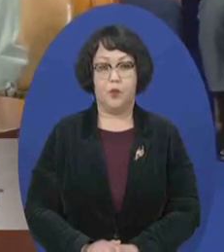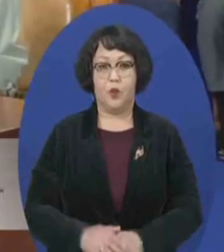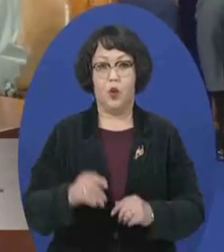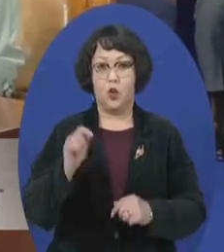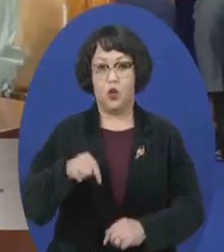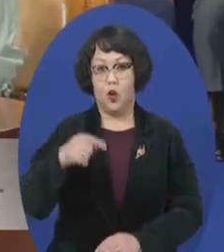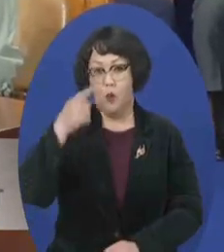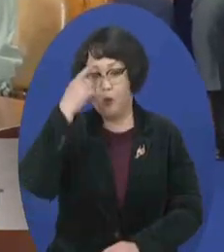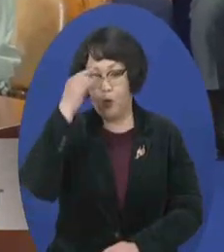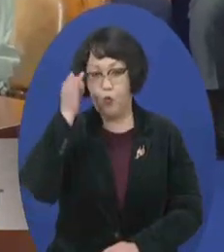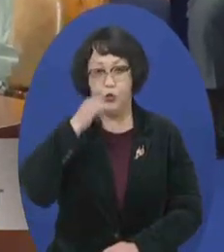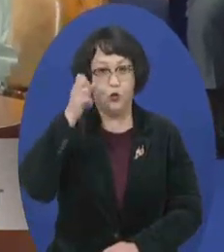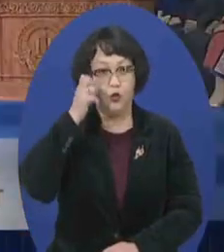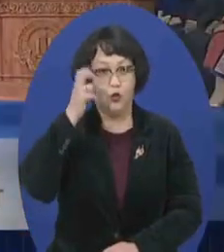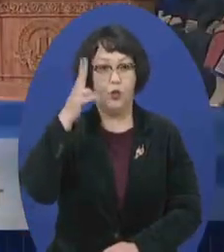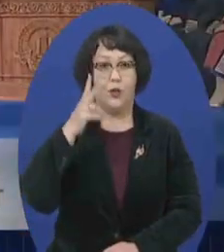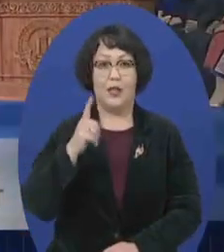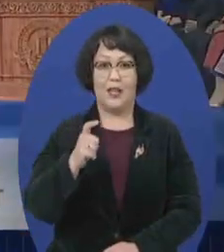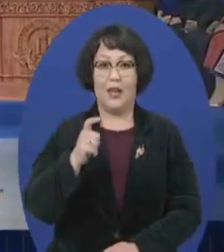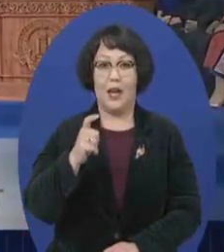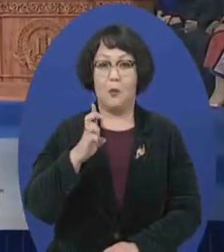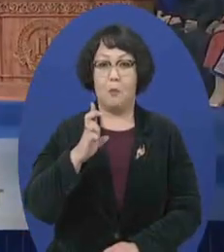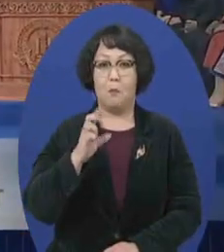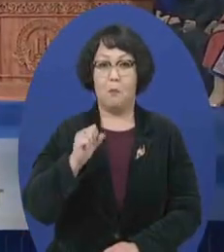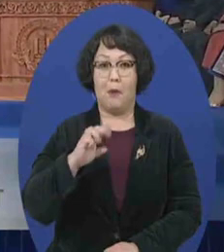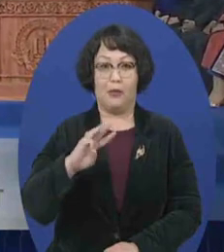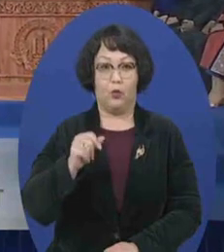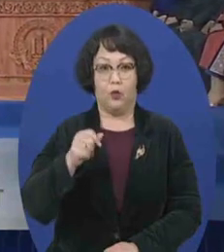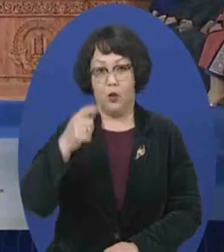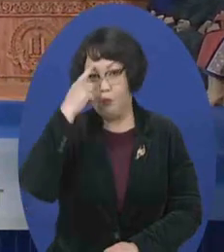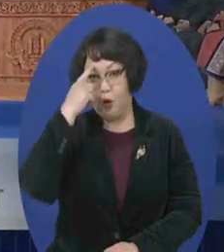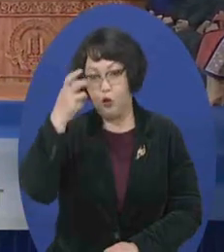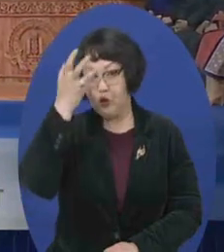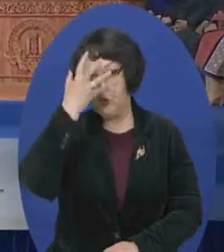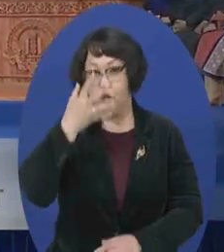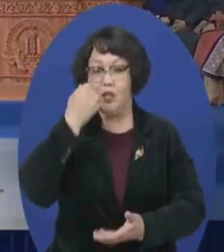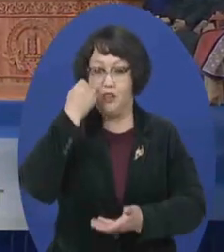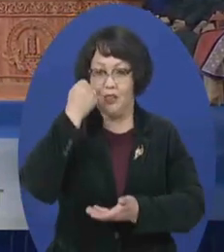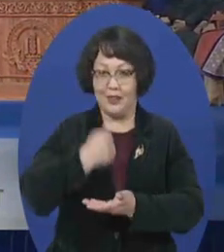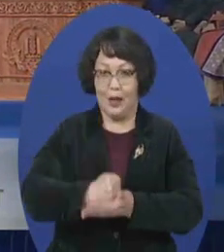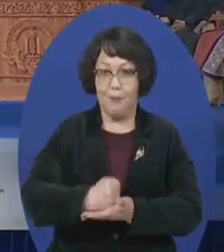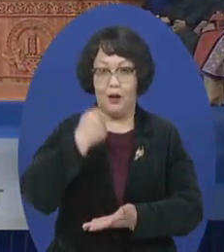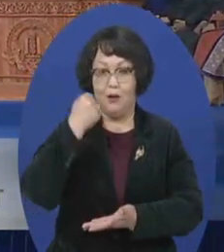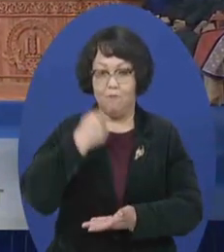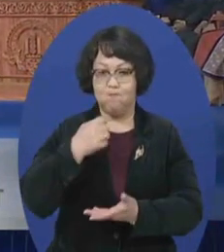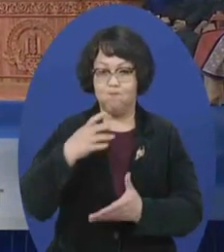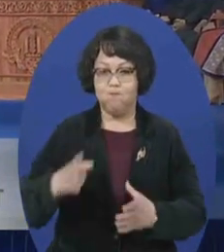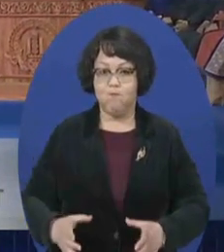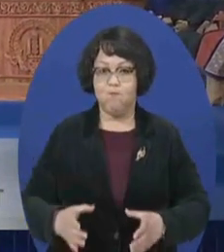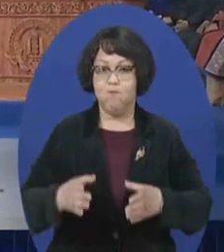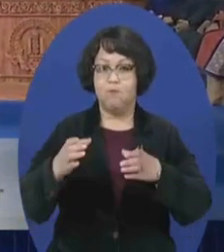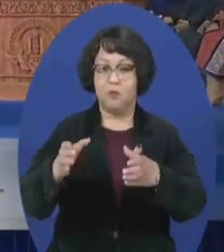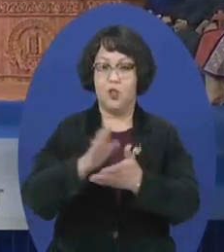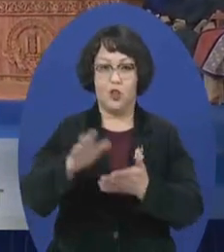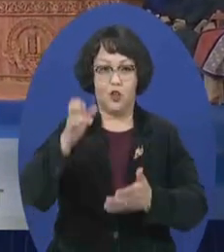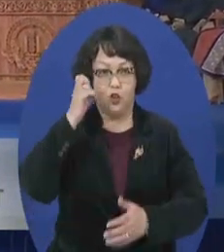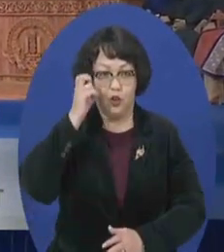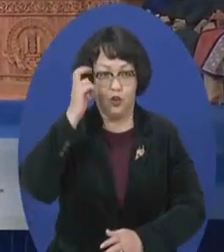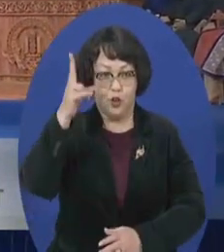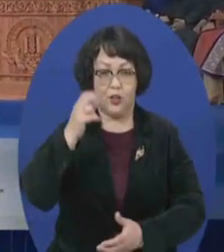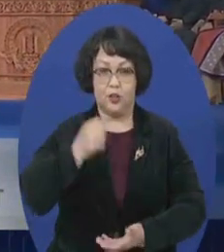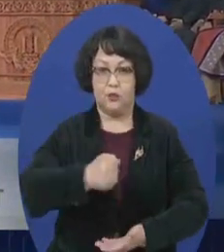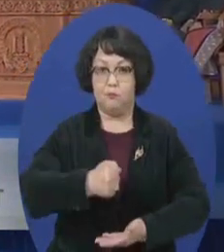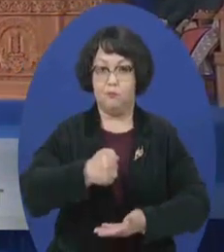Одоо Монгол улсын ерөнхийлөгч Алтмаагийн Батулга Монгол төрийн тамгыг шинээр сонгогдсон Монгол улсын